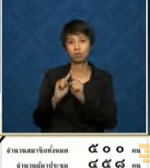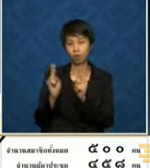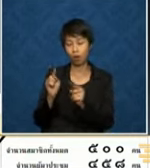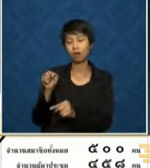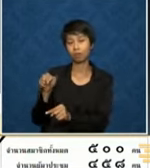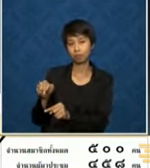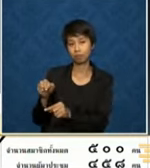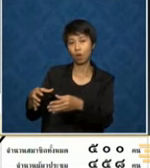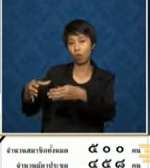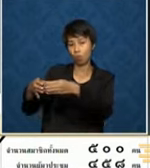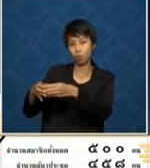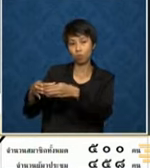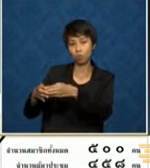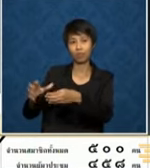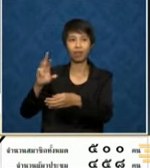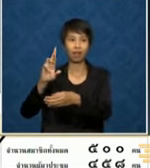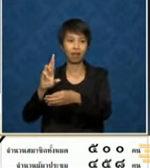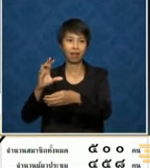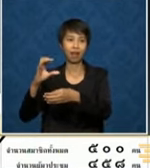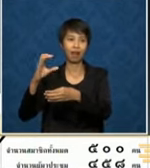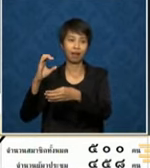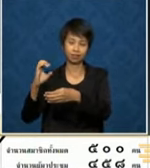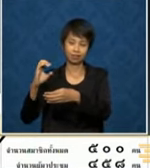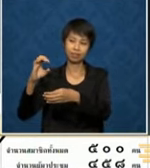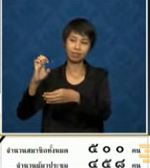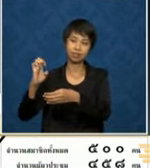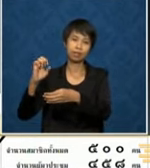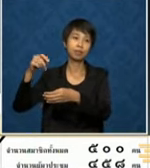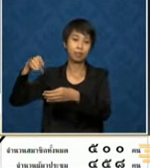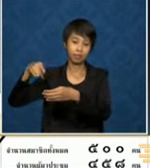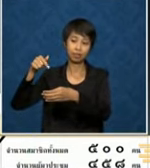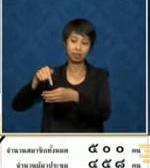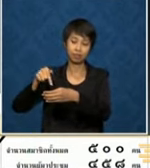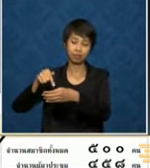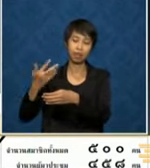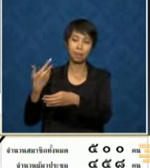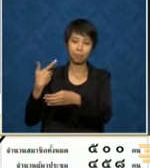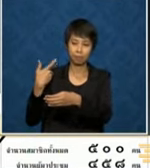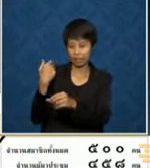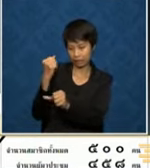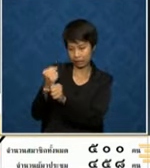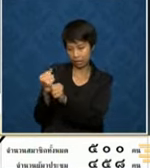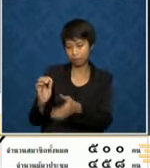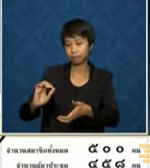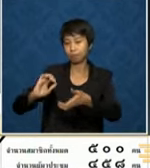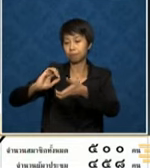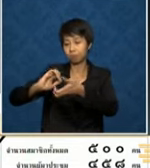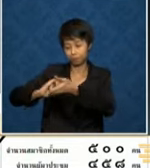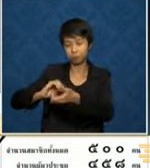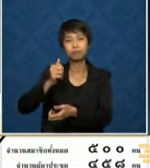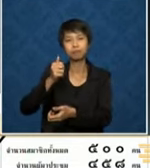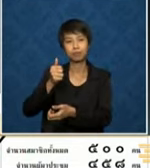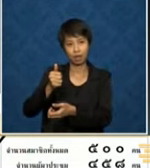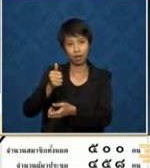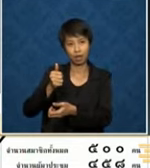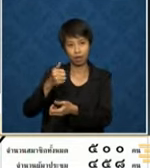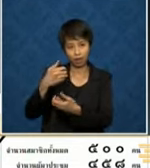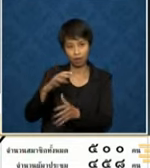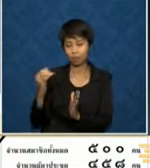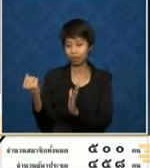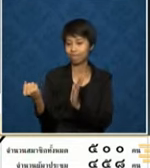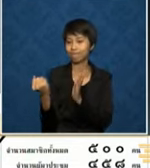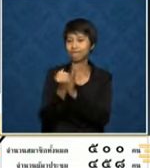ข็งของอาเซบเนี่ยมันคือการที่เราสามารถทำซัพพลายเชนร่วมกันระหว่างประเทศในกลุ่มอาเซบด้วยกันแล้วตีตาประ